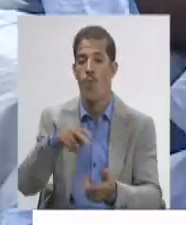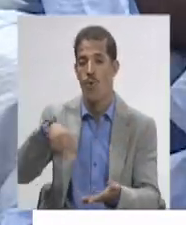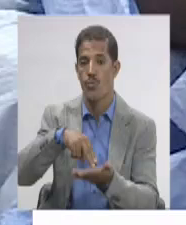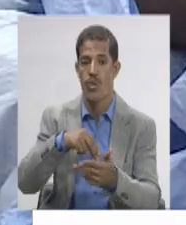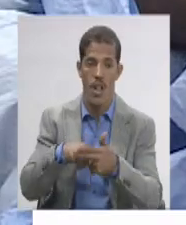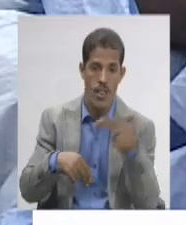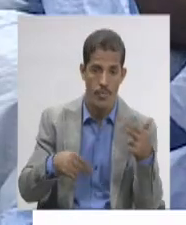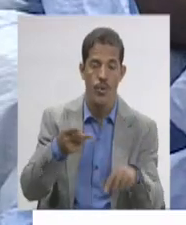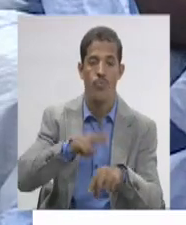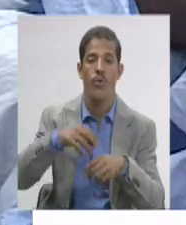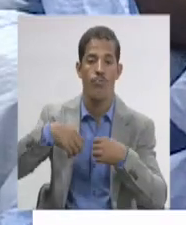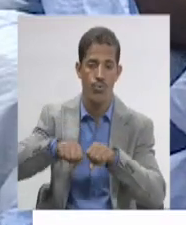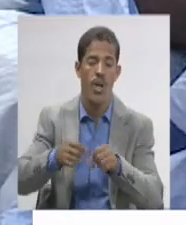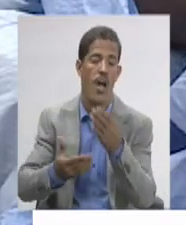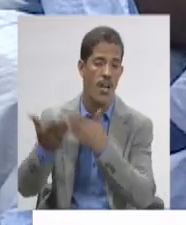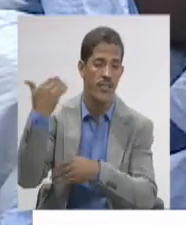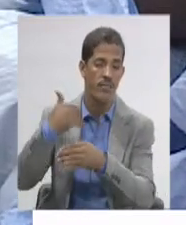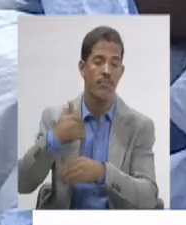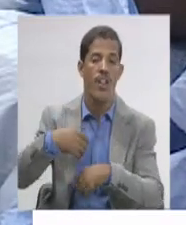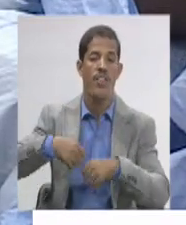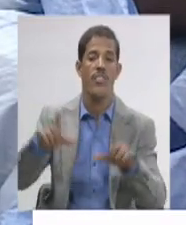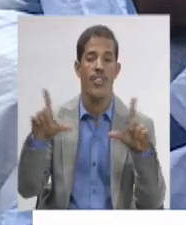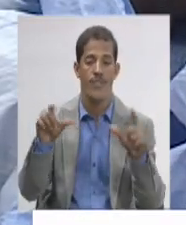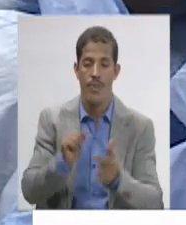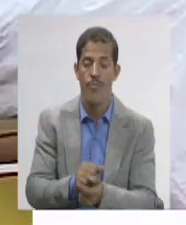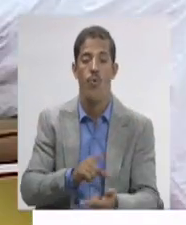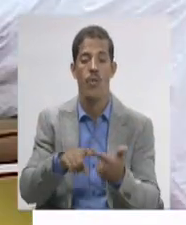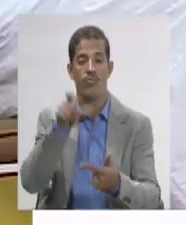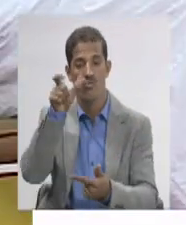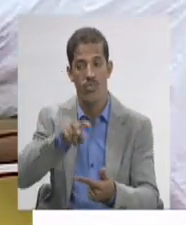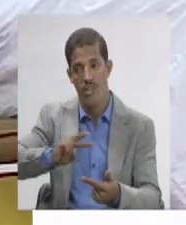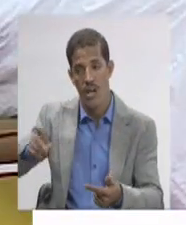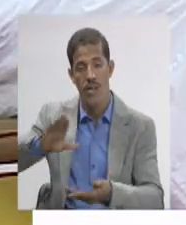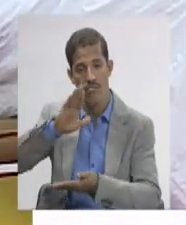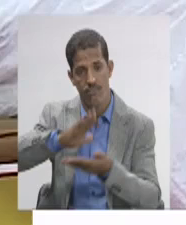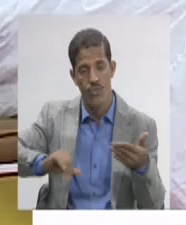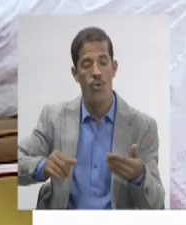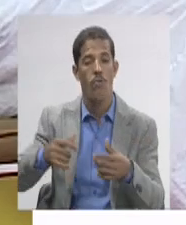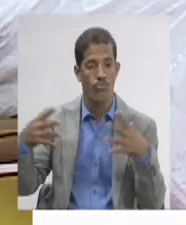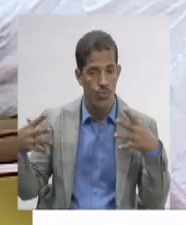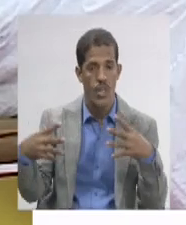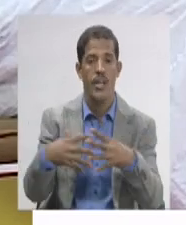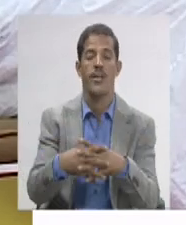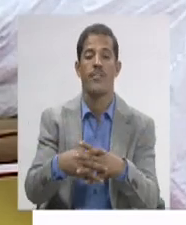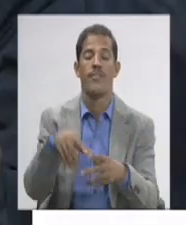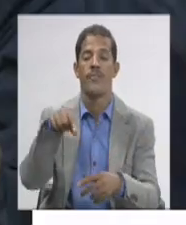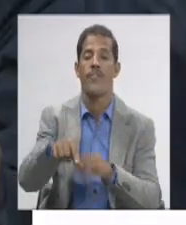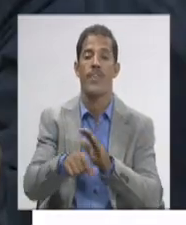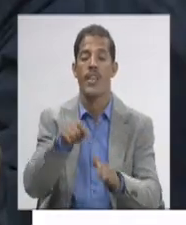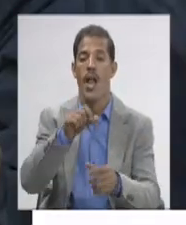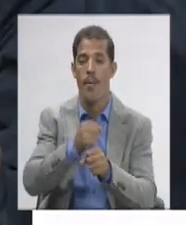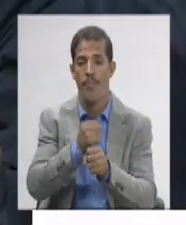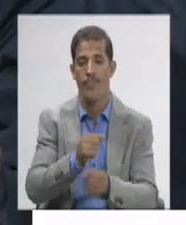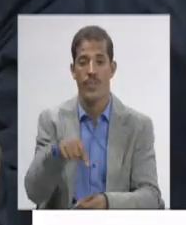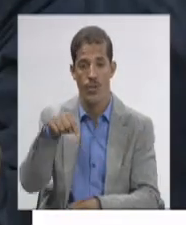ومدراء سابقين لقناه الموريتانيه فضلا عن مدعوين اخرين ضموا علماء ومشركين من لجان التحكيم